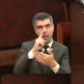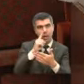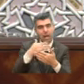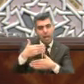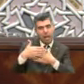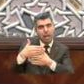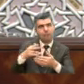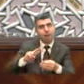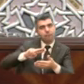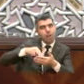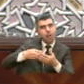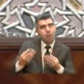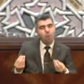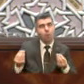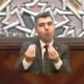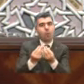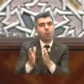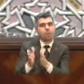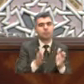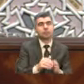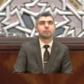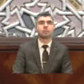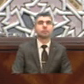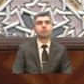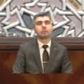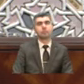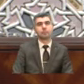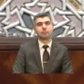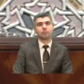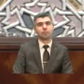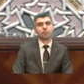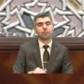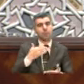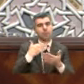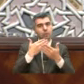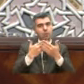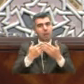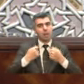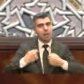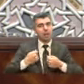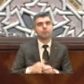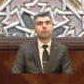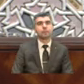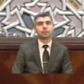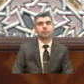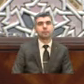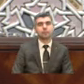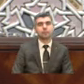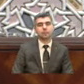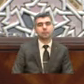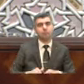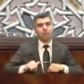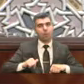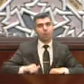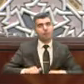الرئيس. تعقيب الفريق، تفضلوا سيد النائب. شكرا سيد الرئيس. سيد